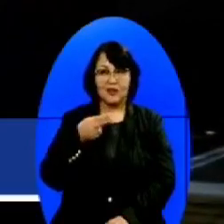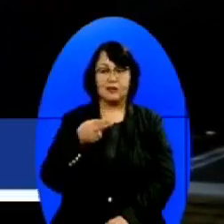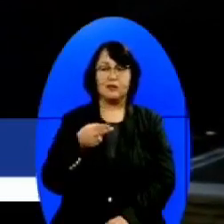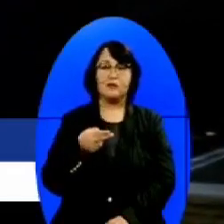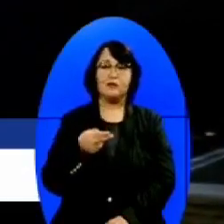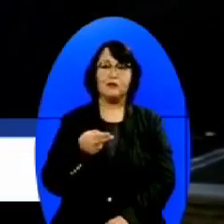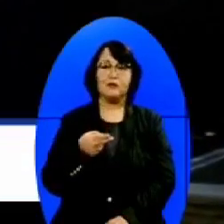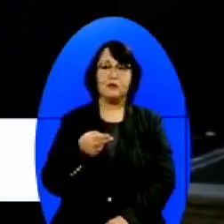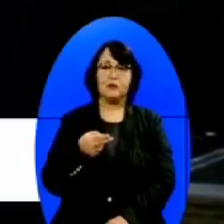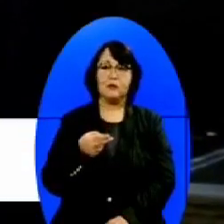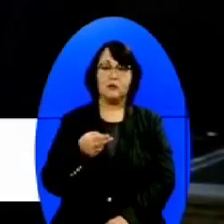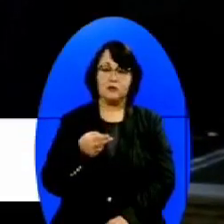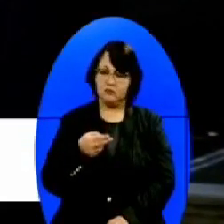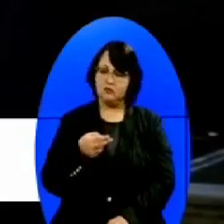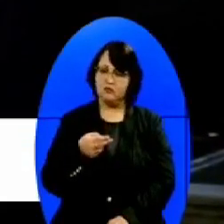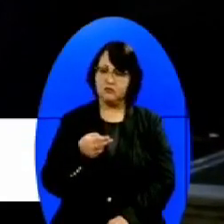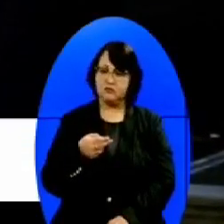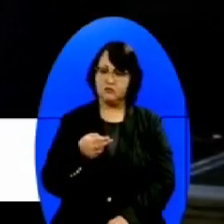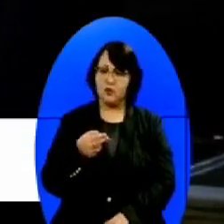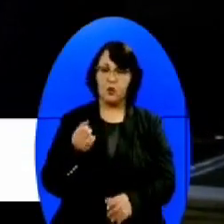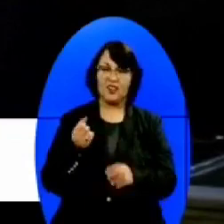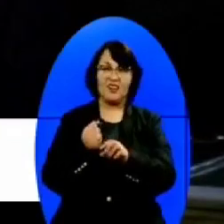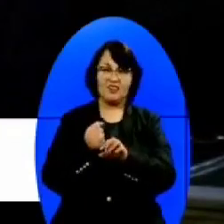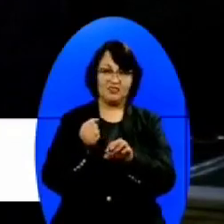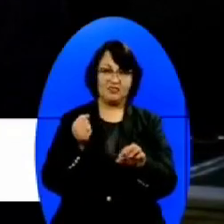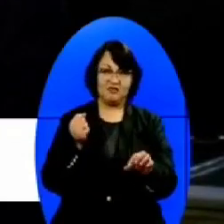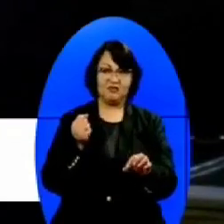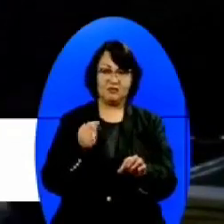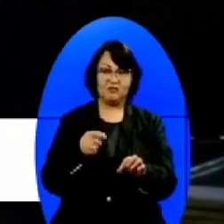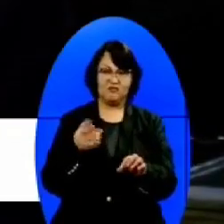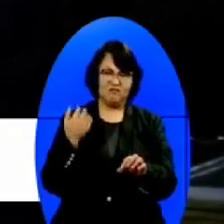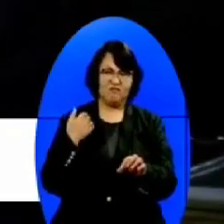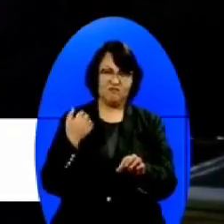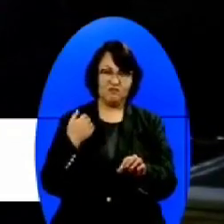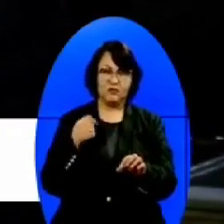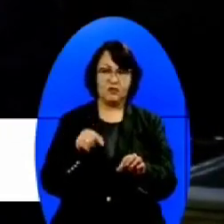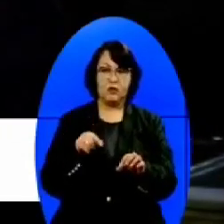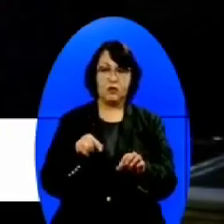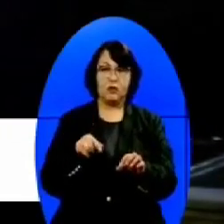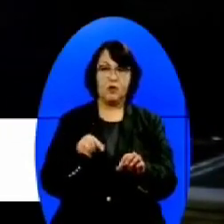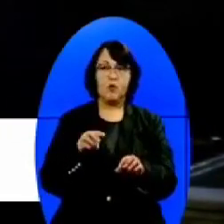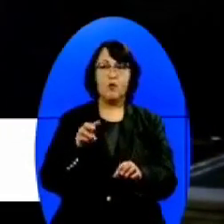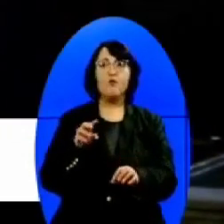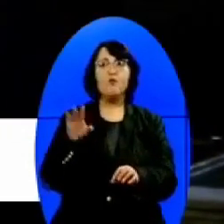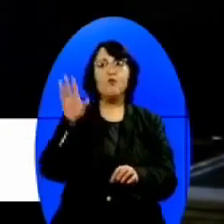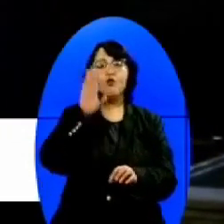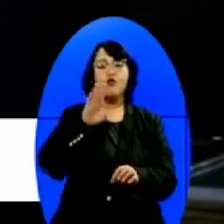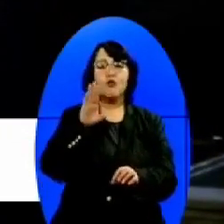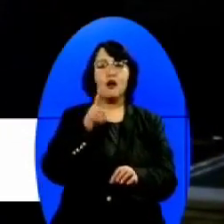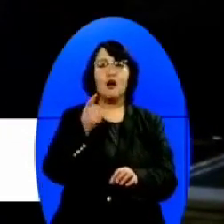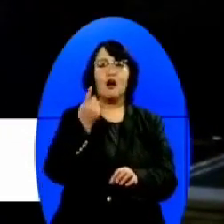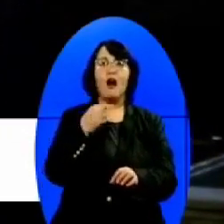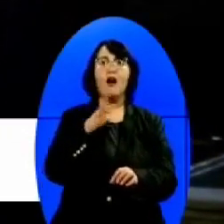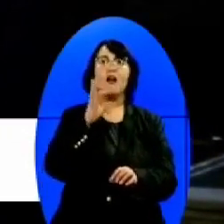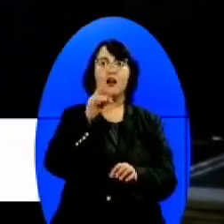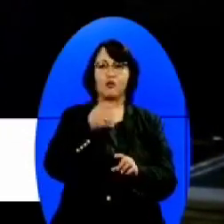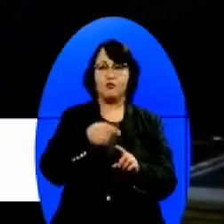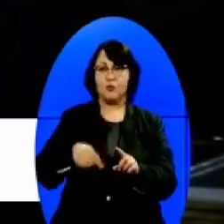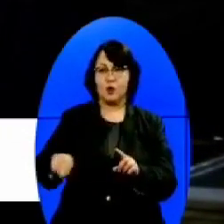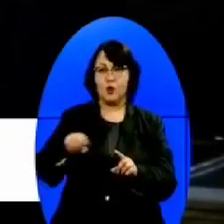Одоо энэ мөнхагны шилийн үлдээгчний хэрглэж байгаатайг эдэн үзүүртэй одоо